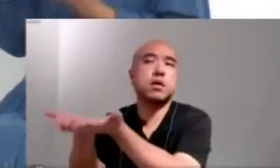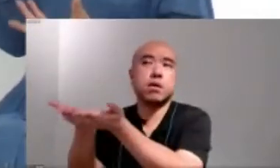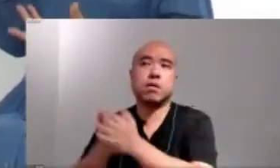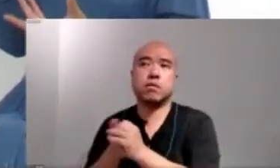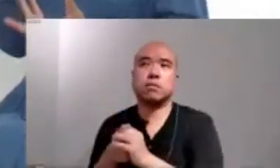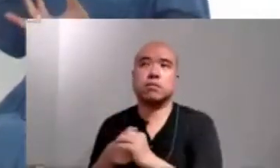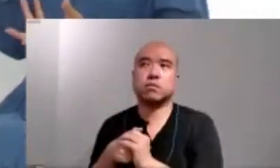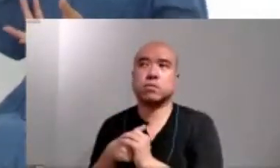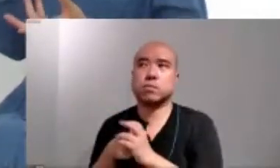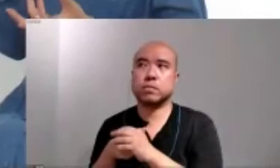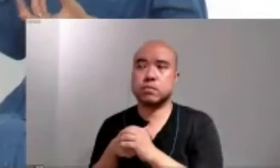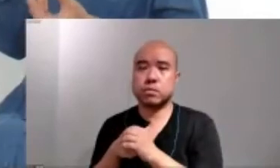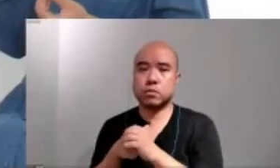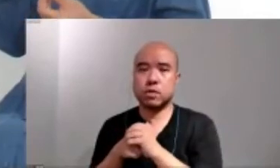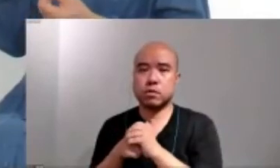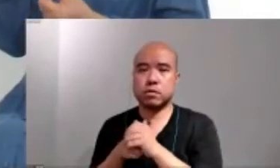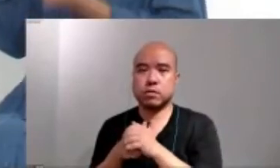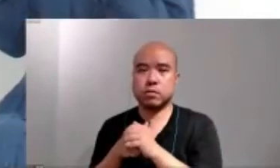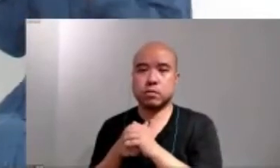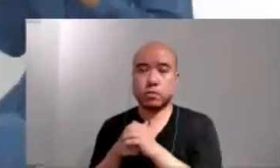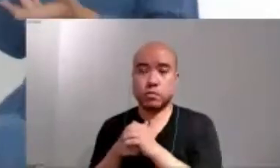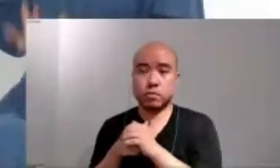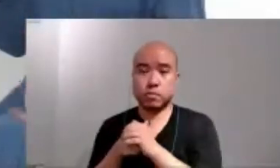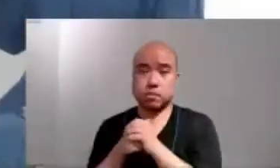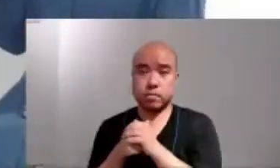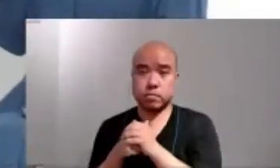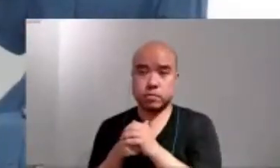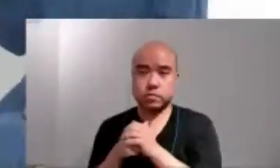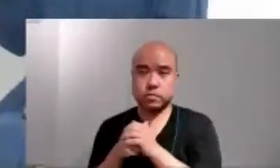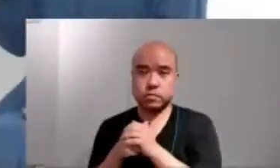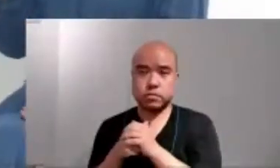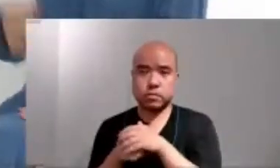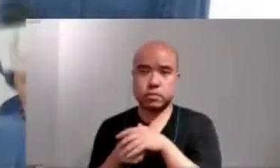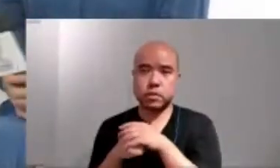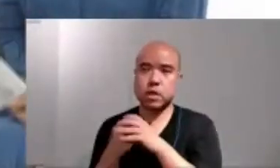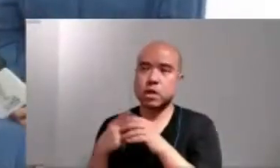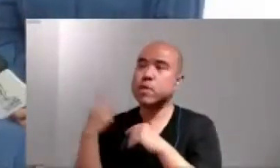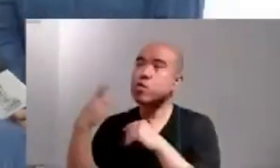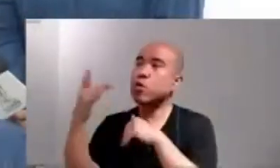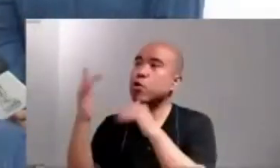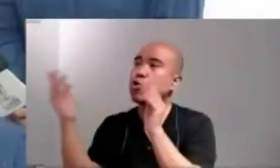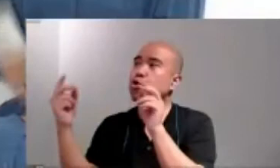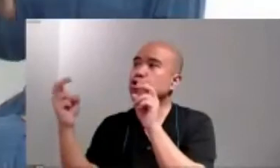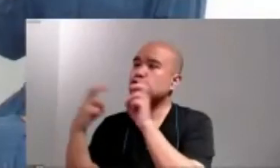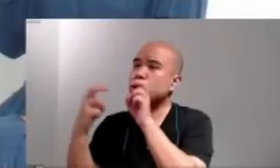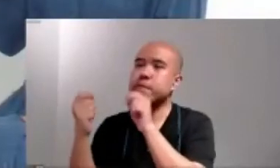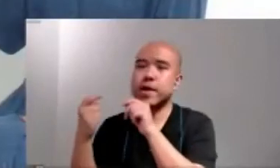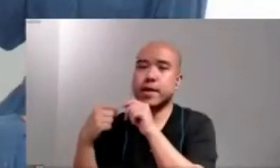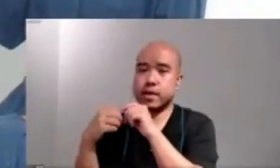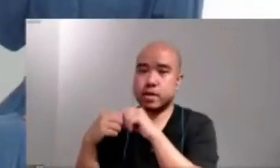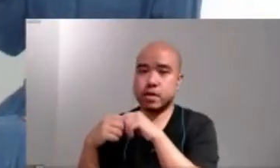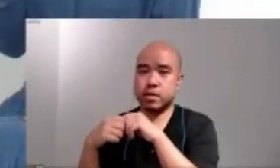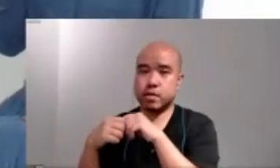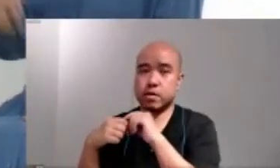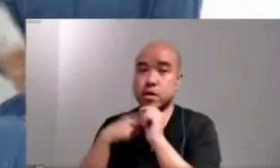講人，即係講人話就係即係你都要講啲即係佢哋個共鳴嘅説話咯。 係有冇 app 嘅而家？ 我哋有